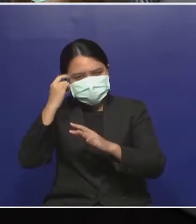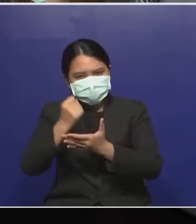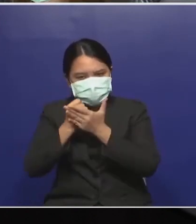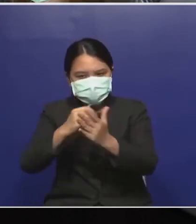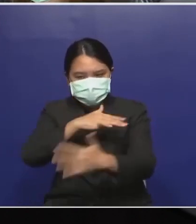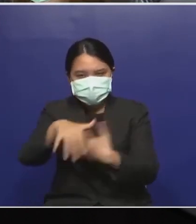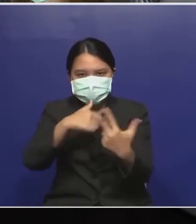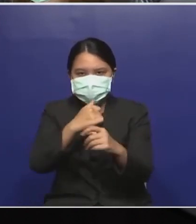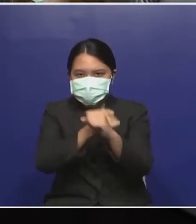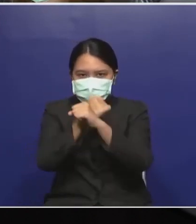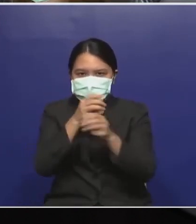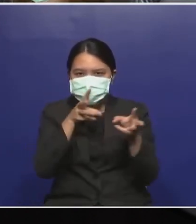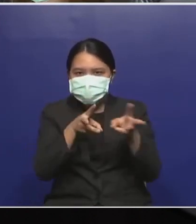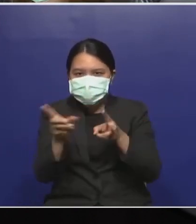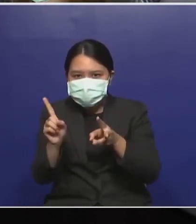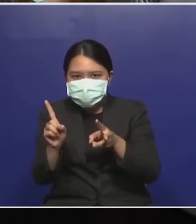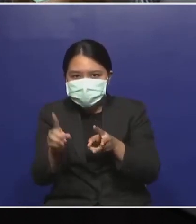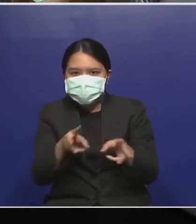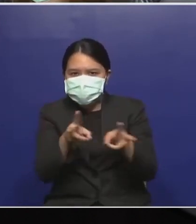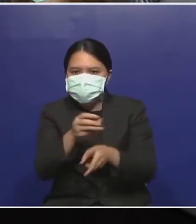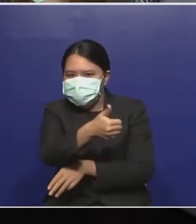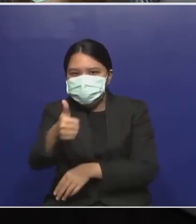เราไมมวธีอื่แลวที่จะหาพลังงานทดแทน